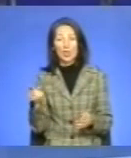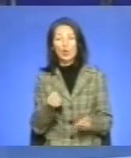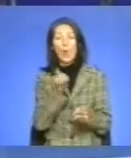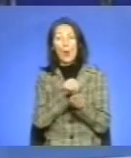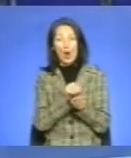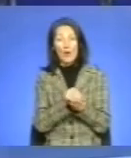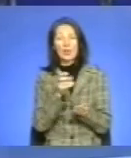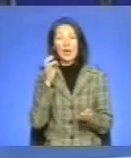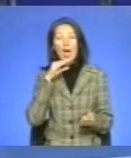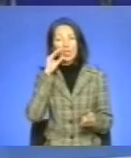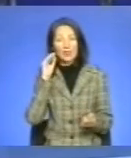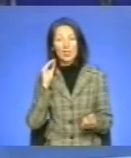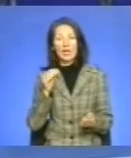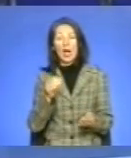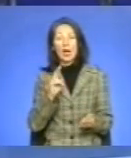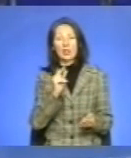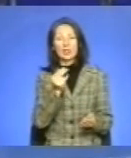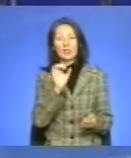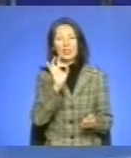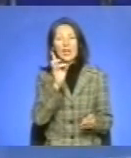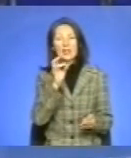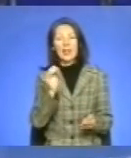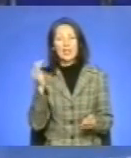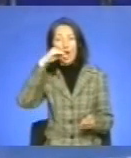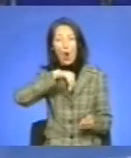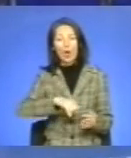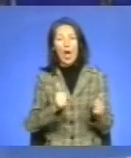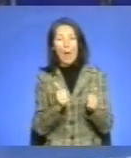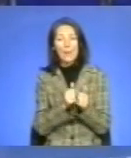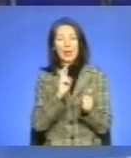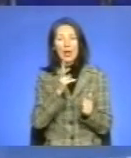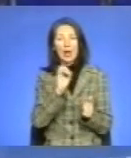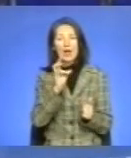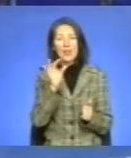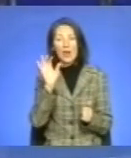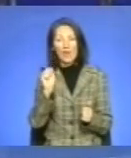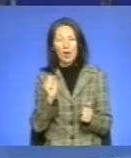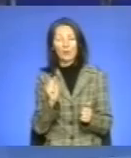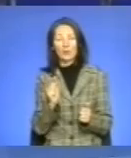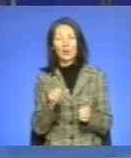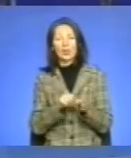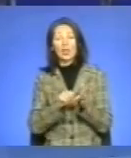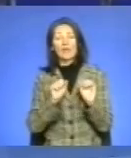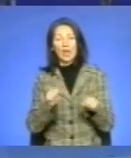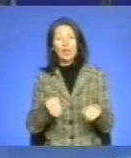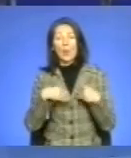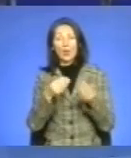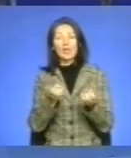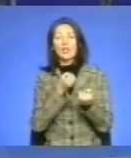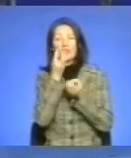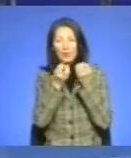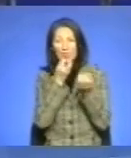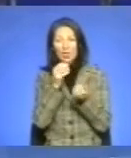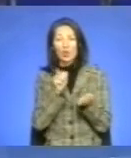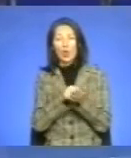біля Канева. Представники влади, громадськості краю поклали квіти до пам'ятника поету у Тернополі. Священнослужителі різних конфесій